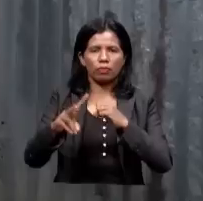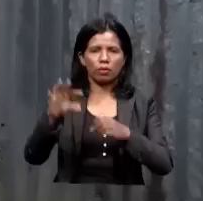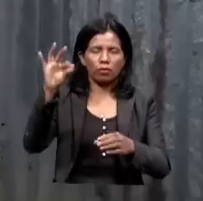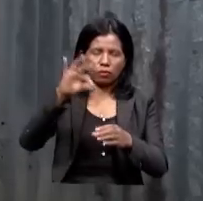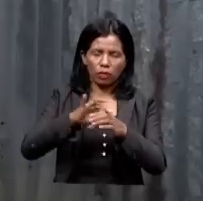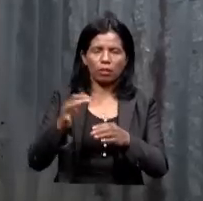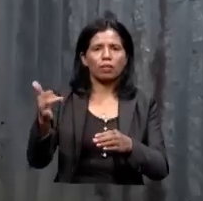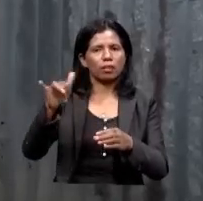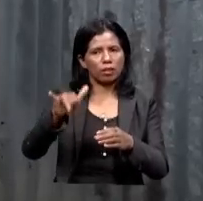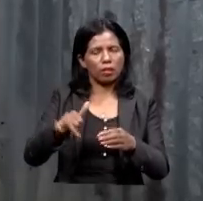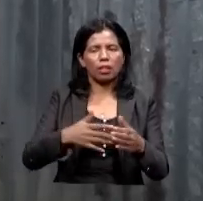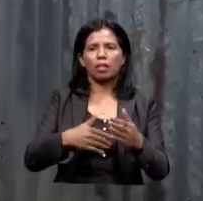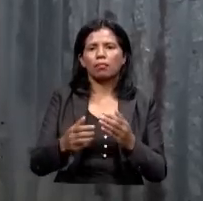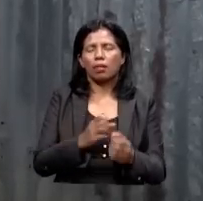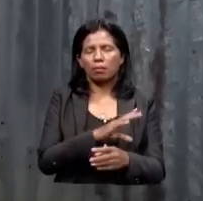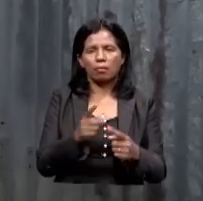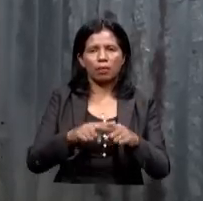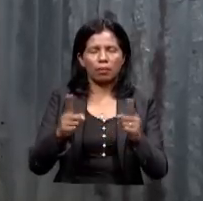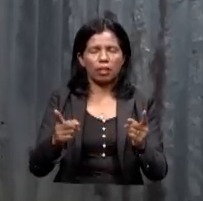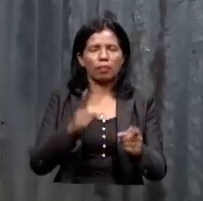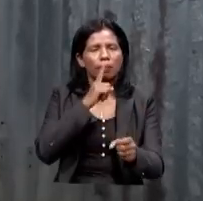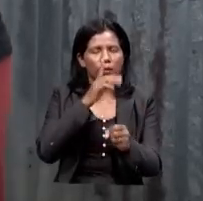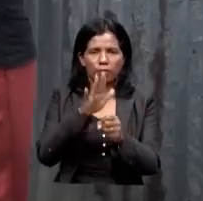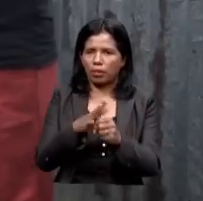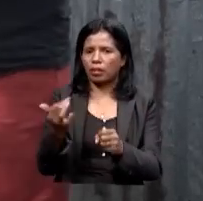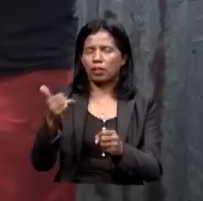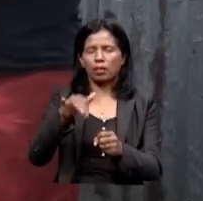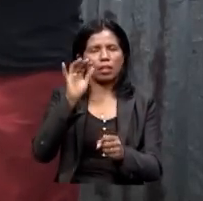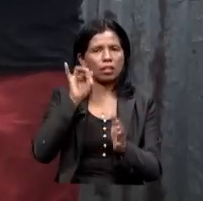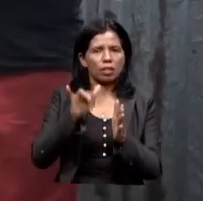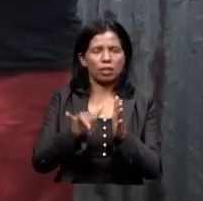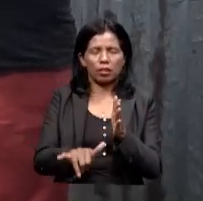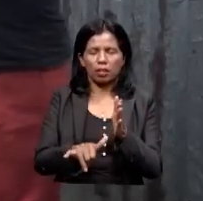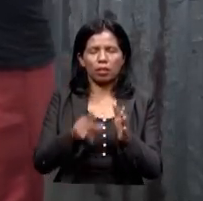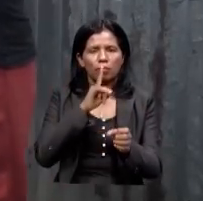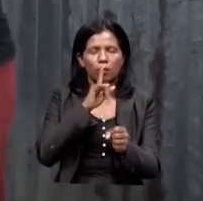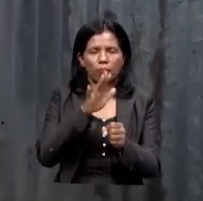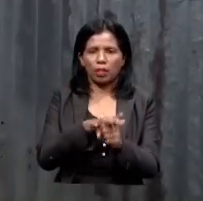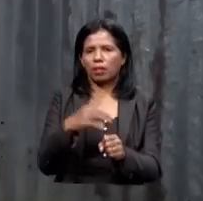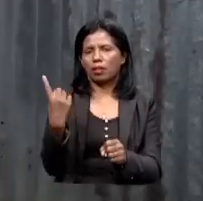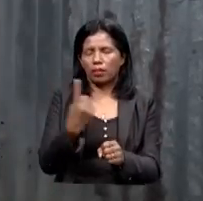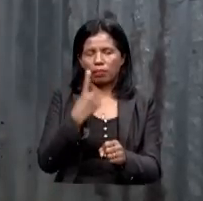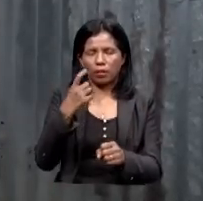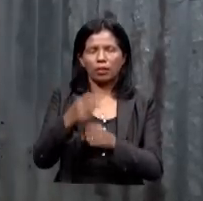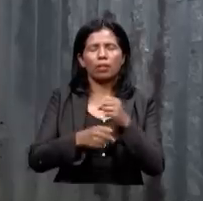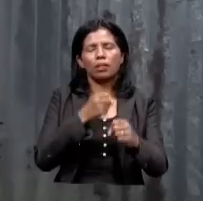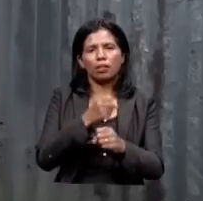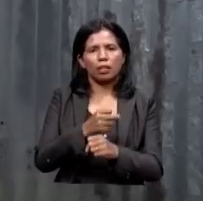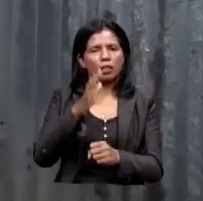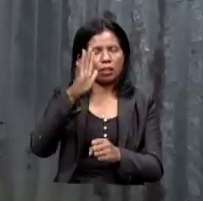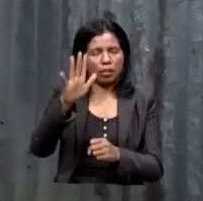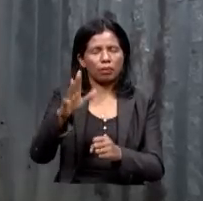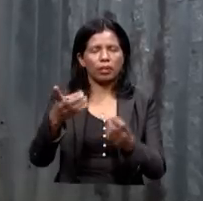mai be dala barak promesa sira ne hela deit ho promesa to tinang lima mandato